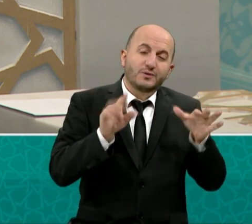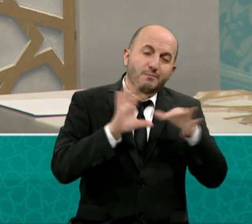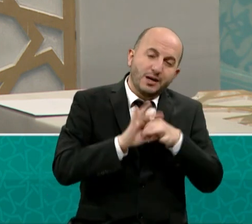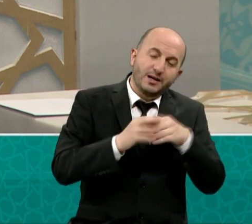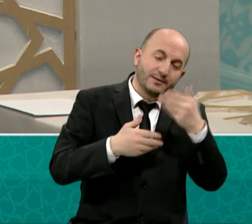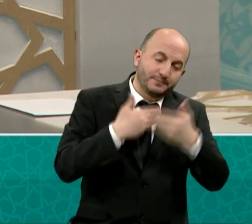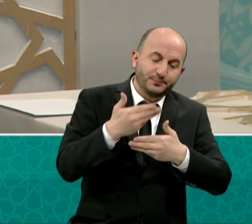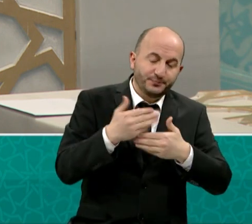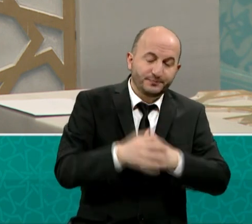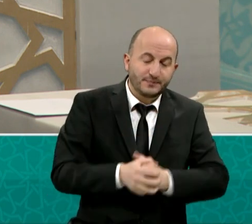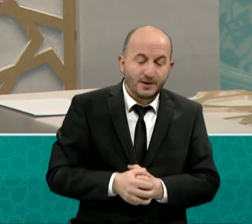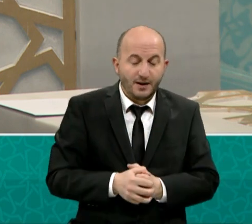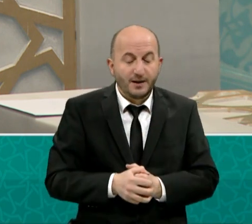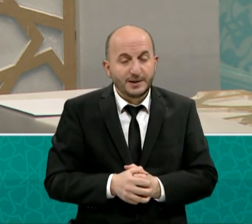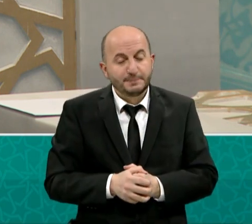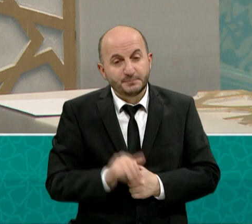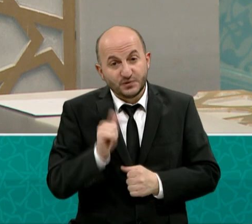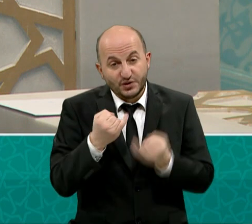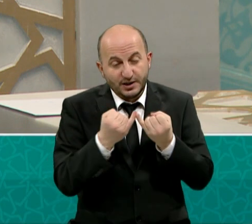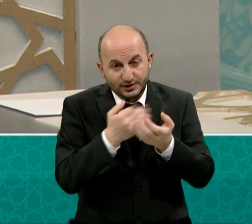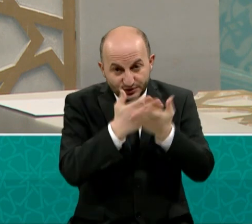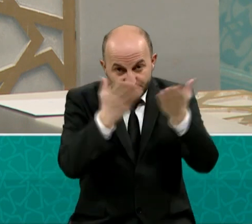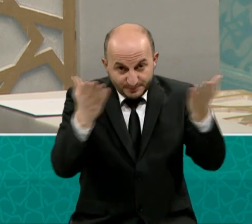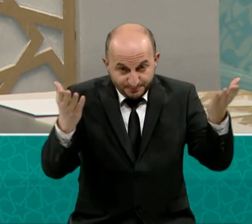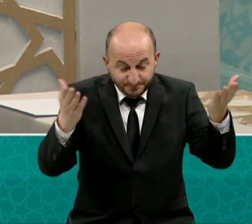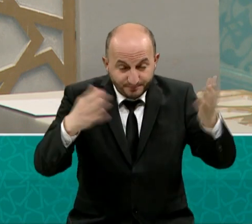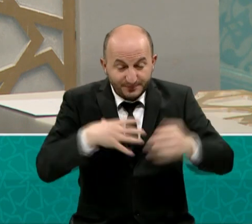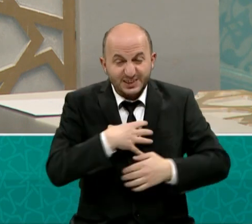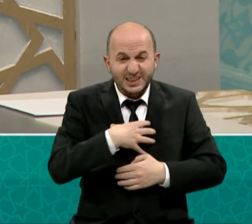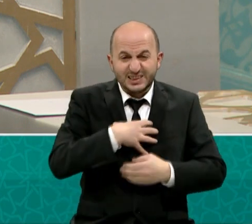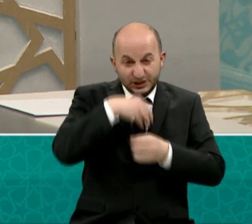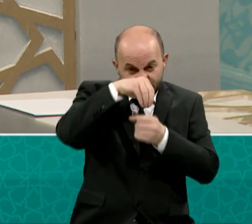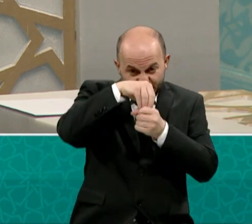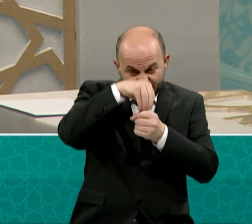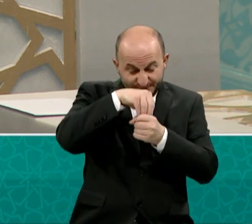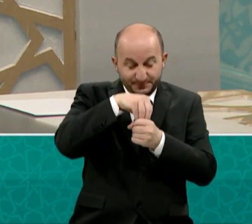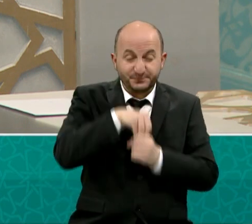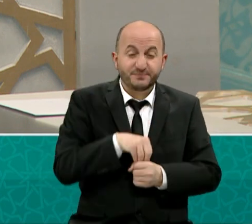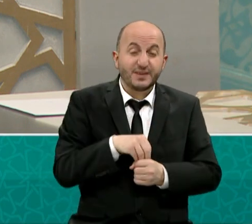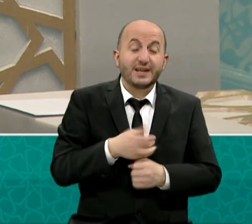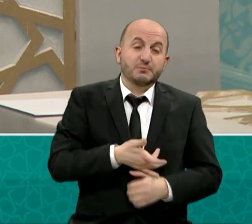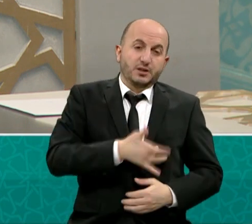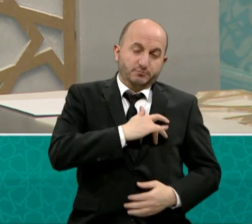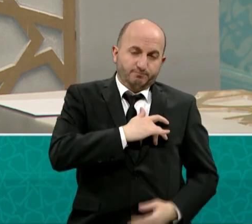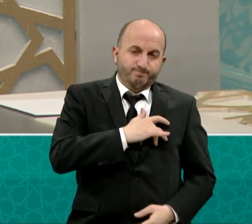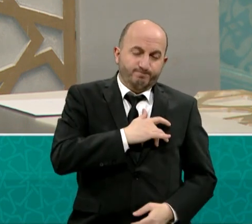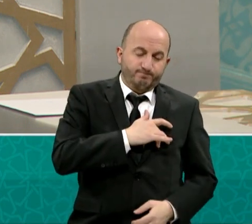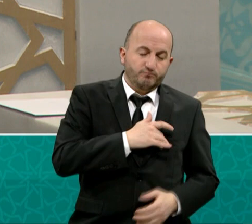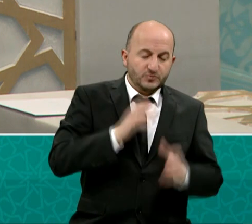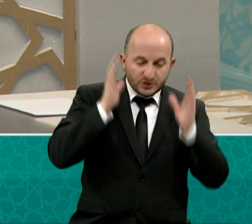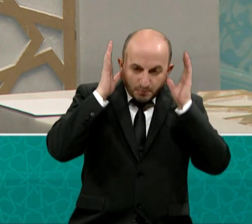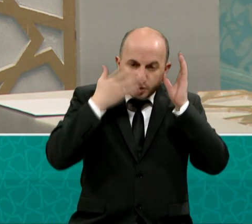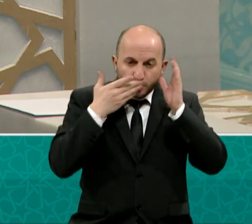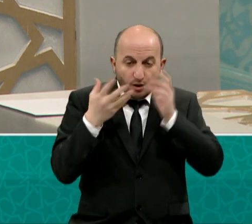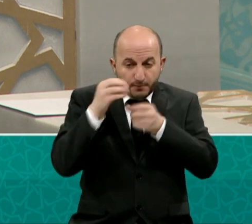ayıracağız. Değerli kardeşlerim, dinin özü iman,